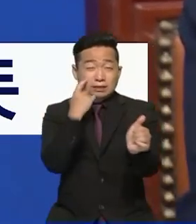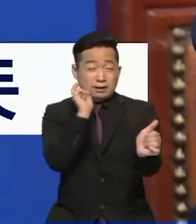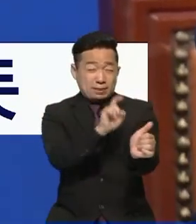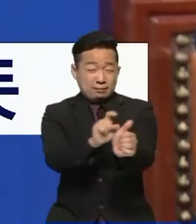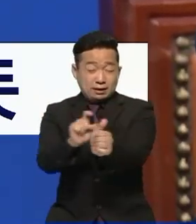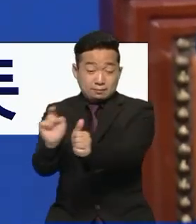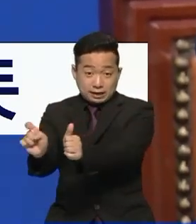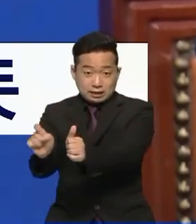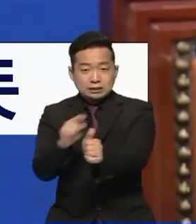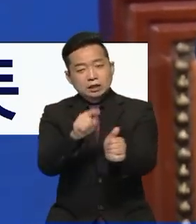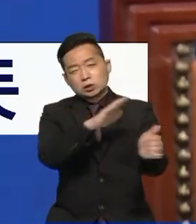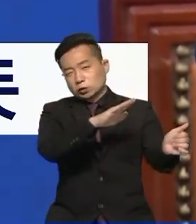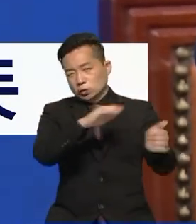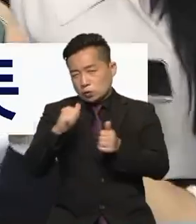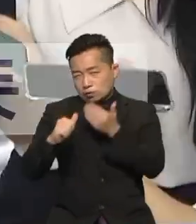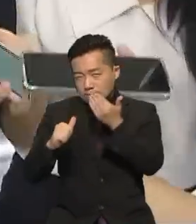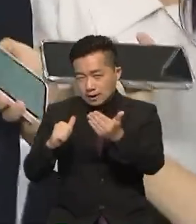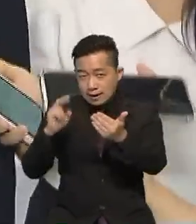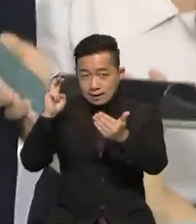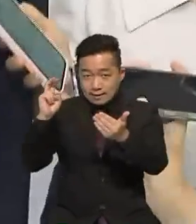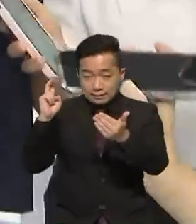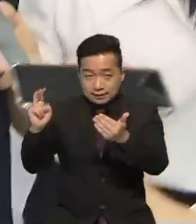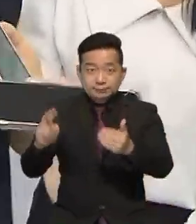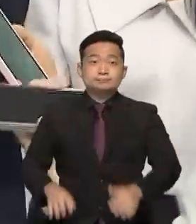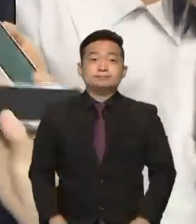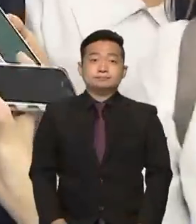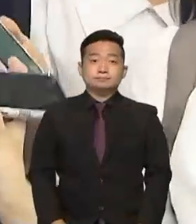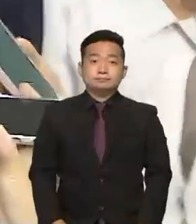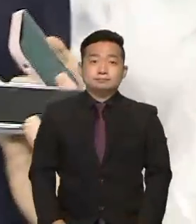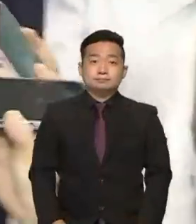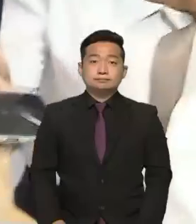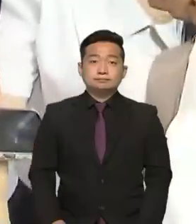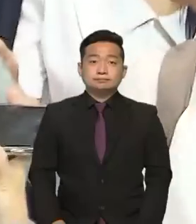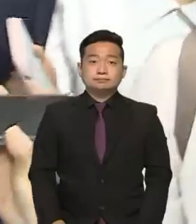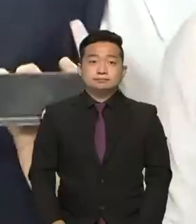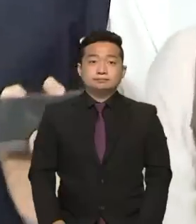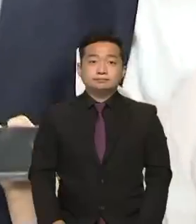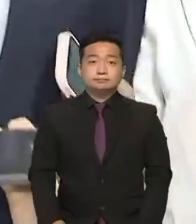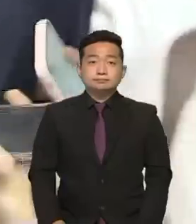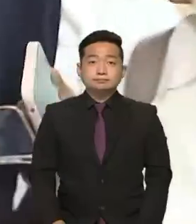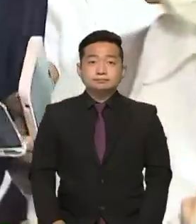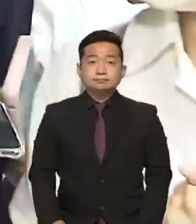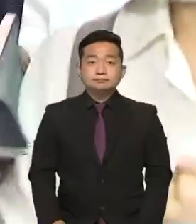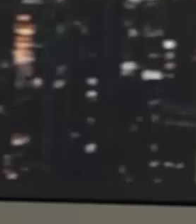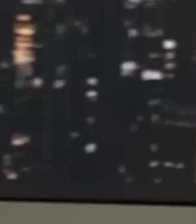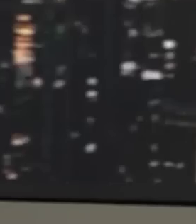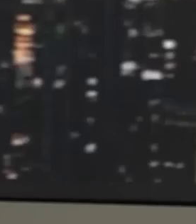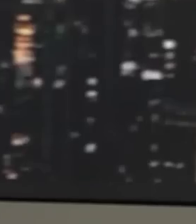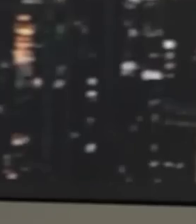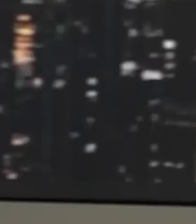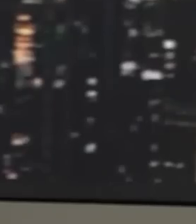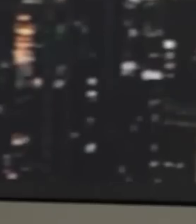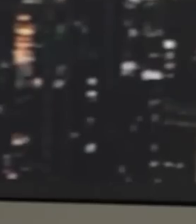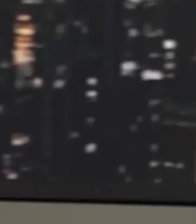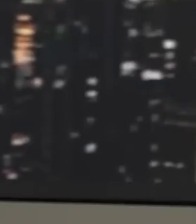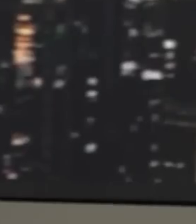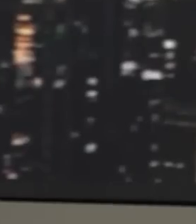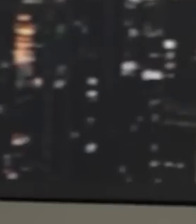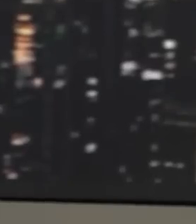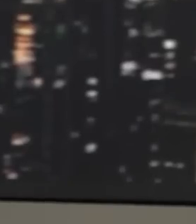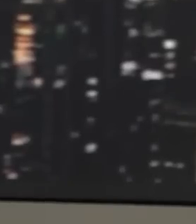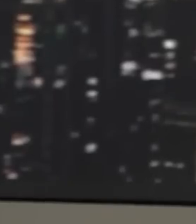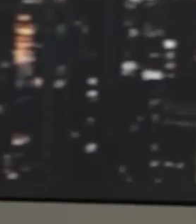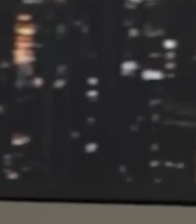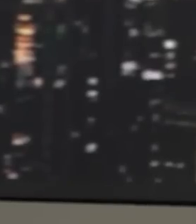대표에 대한 소환 통보도 이뤄질 것으로 예상됩니다. SBS 원종진입니다. 네, 안녕하십니까. 김현우입니다. 더